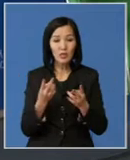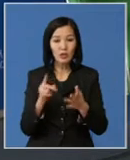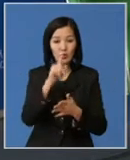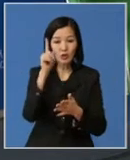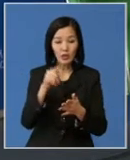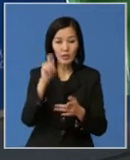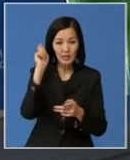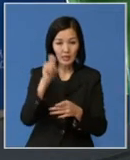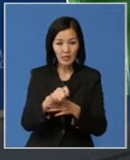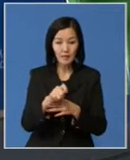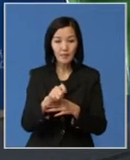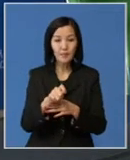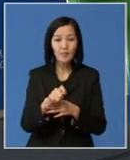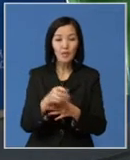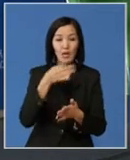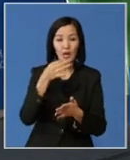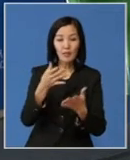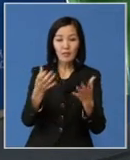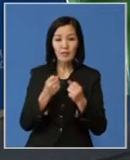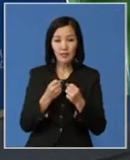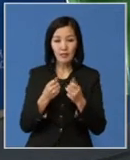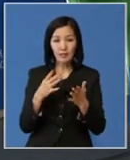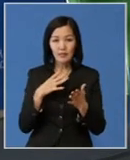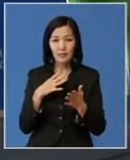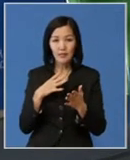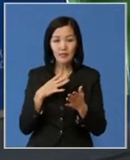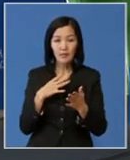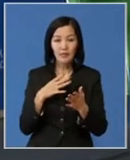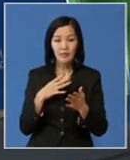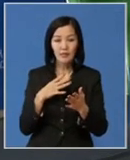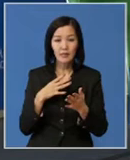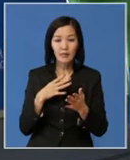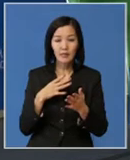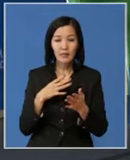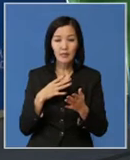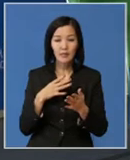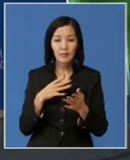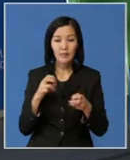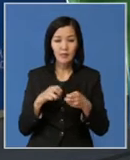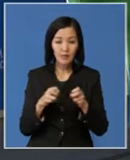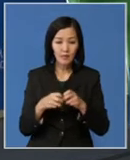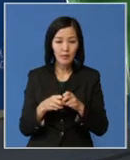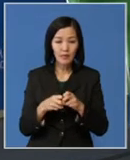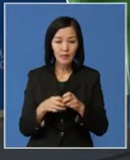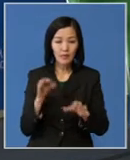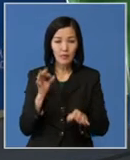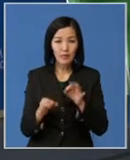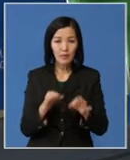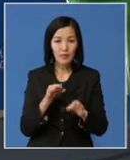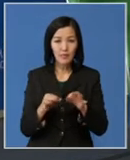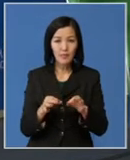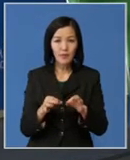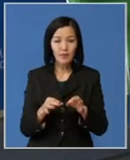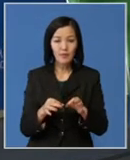жерге келіп, бүкіл сұрақтарына жауап алып, туғында отқан жаңағы мәселелерін талқылап, сонымен осы жерде